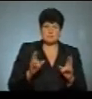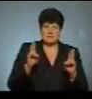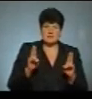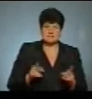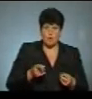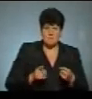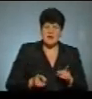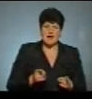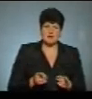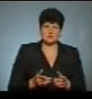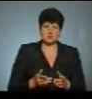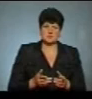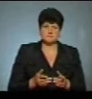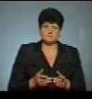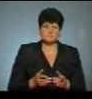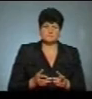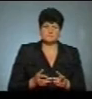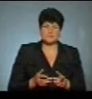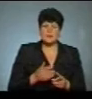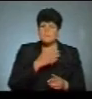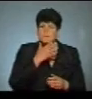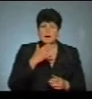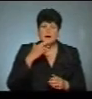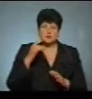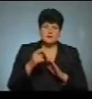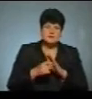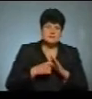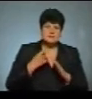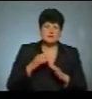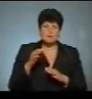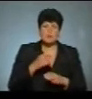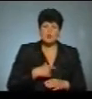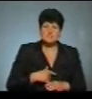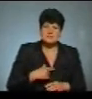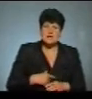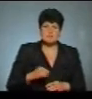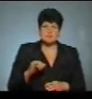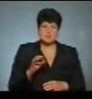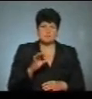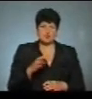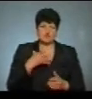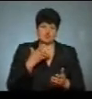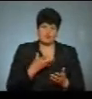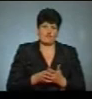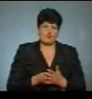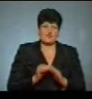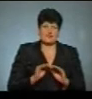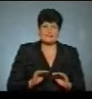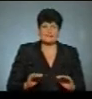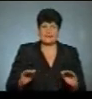реальності і багато дізнатись і про себе, і про своїх